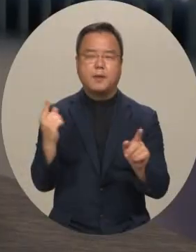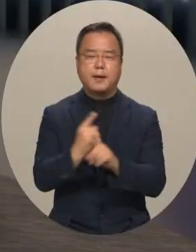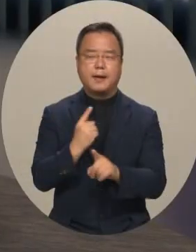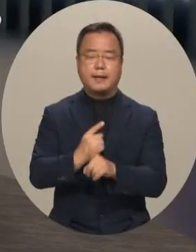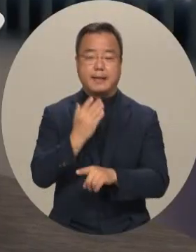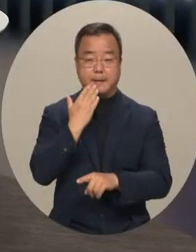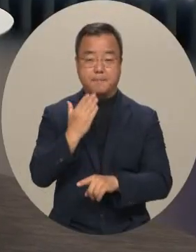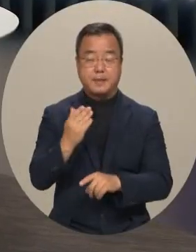되기를 바라겠습니다